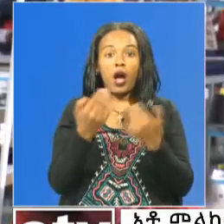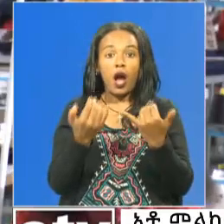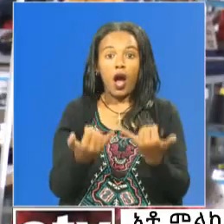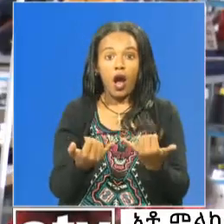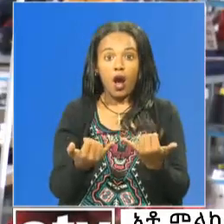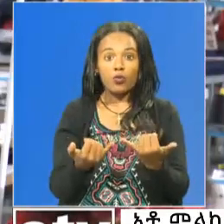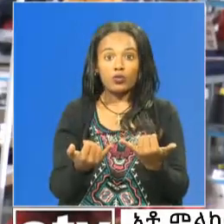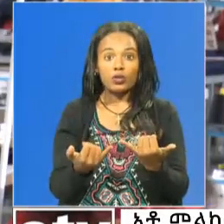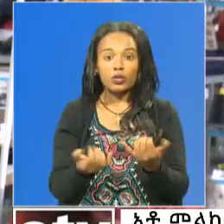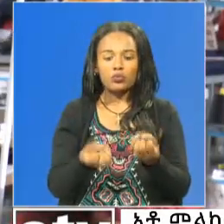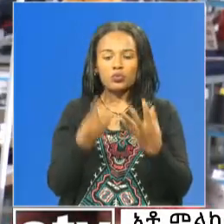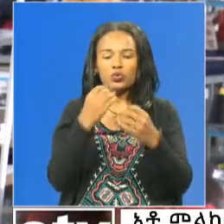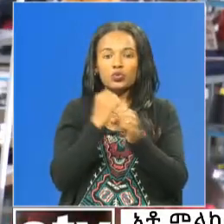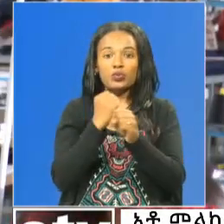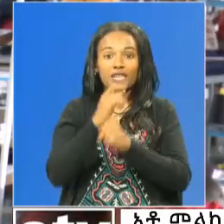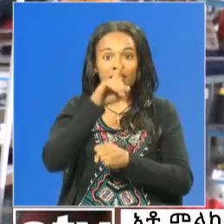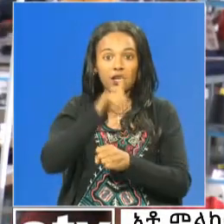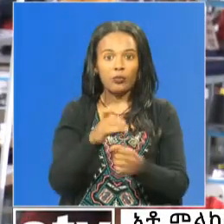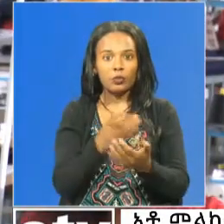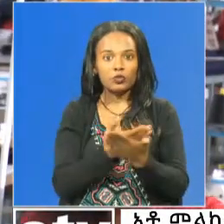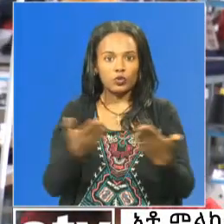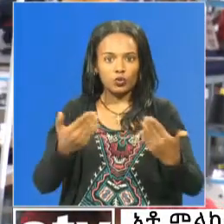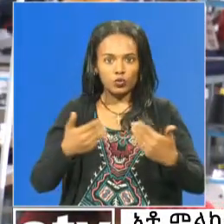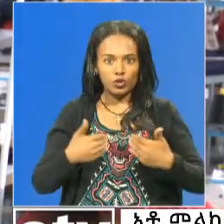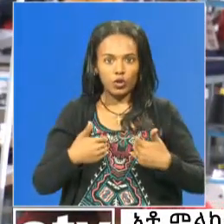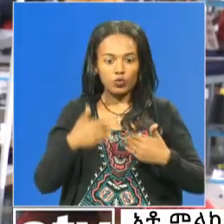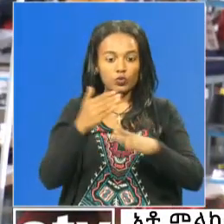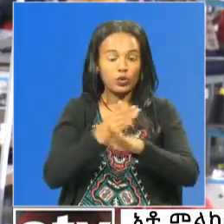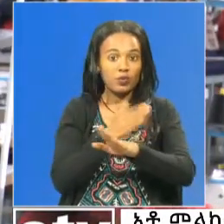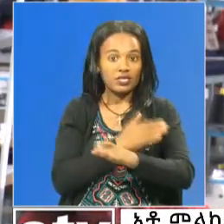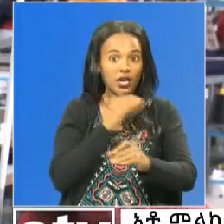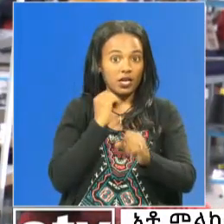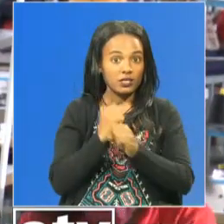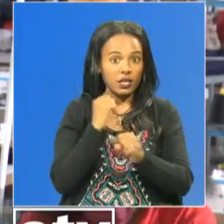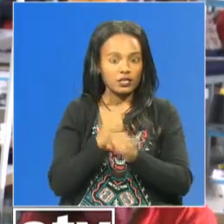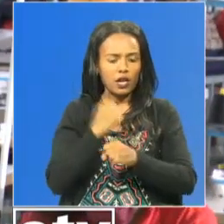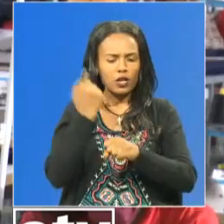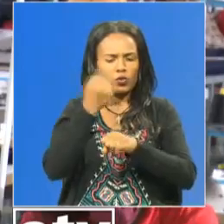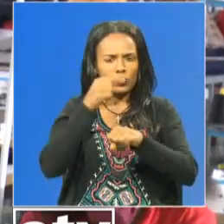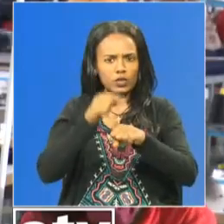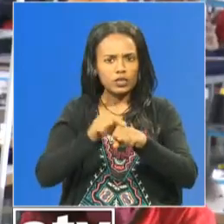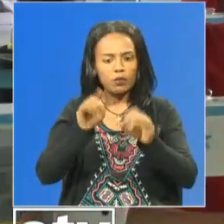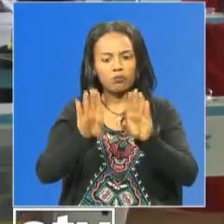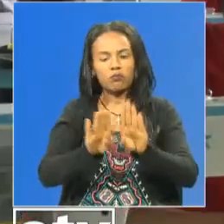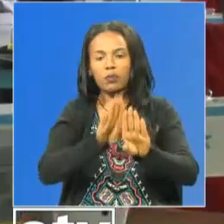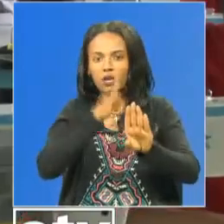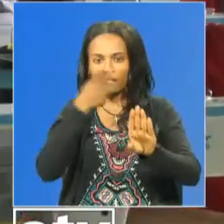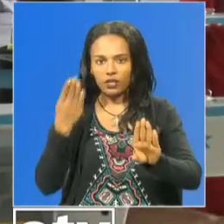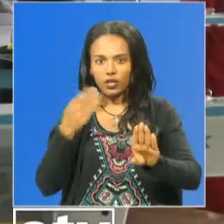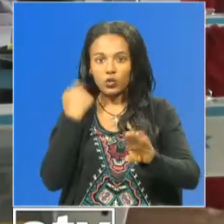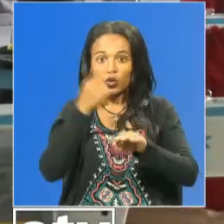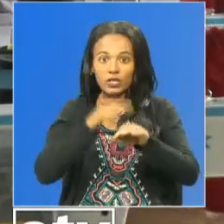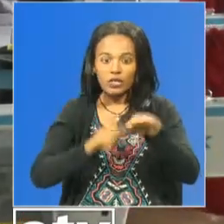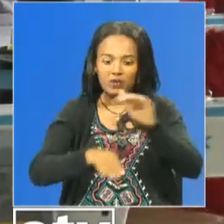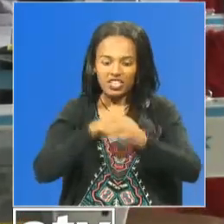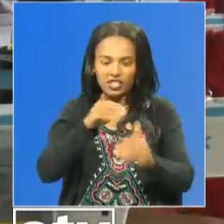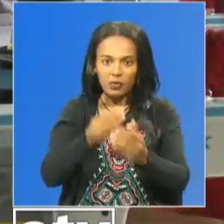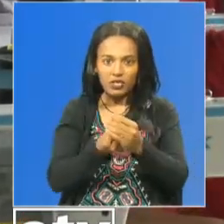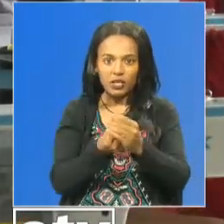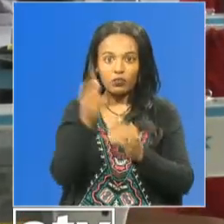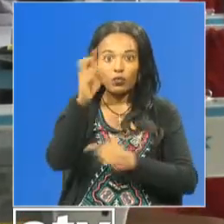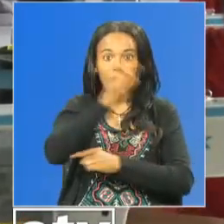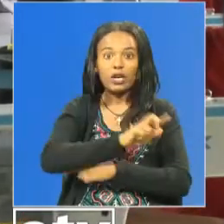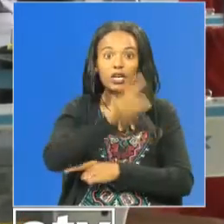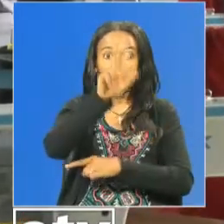አሁንም ብዙ ነገሮች መሰራት ያለባቸው ነገሮች አሉ። እሱን የማስተካከል ስራ እንሰራለን። ሁሌም በሮች ክፍት ናቸው። ሁሌም እጅ የማስታጠቡ ስራ በቀን